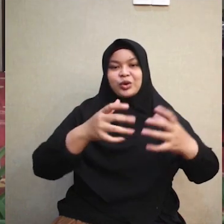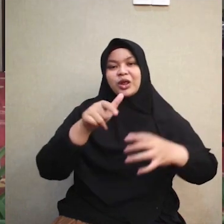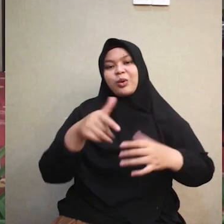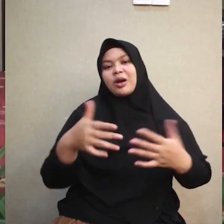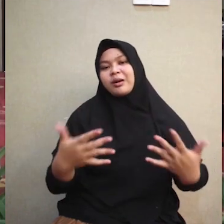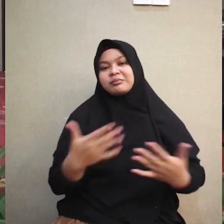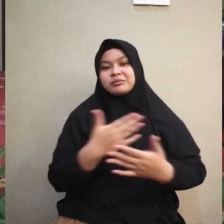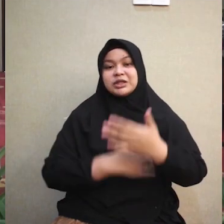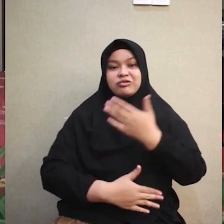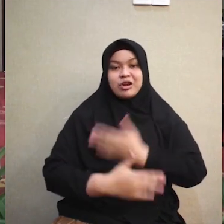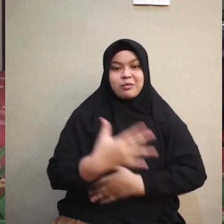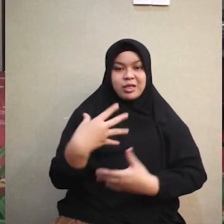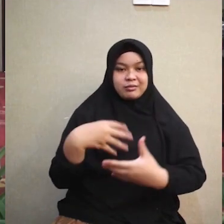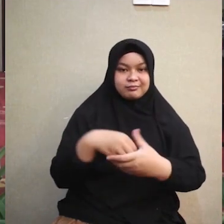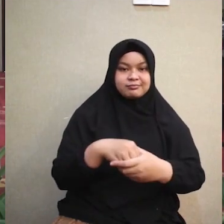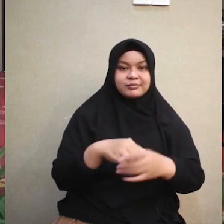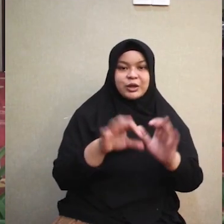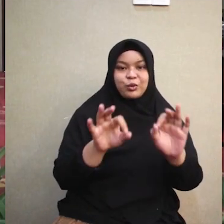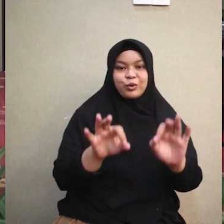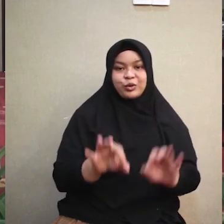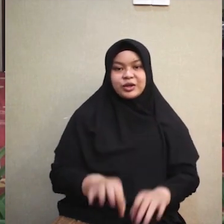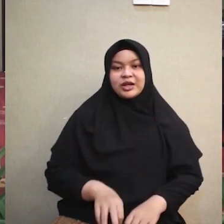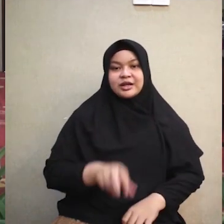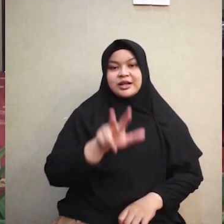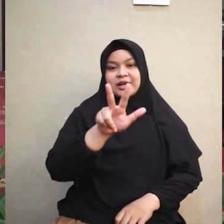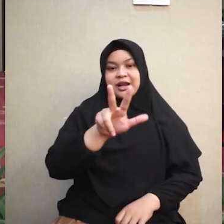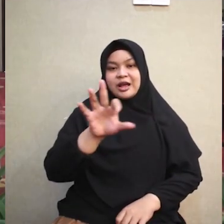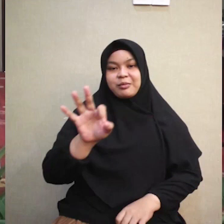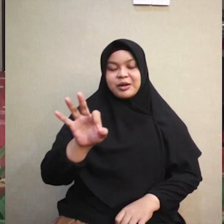difabel ya dan